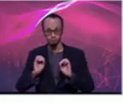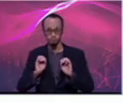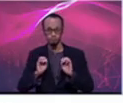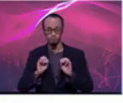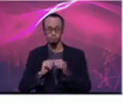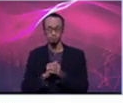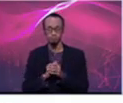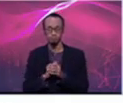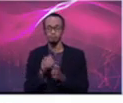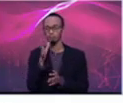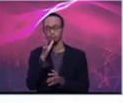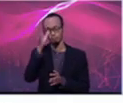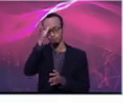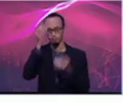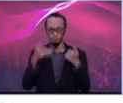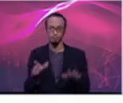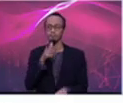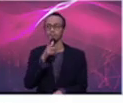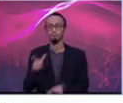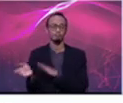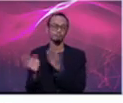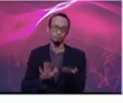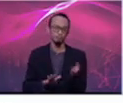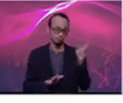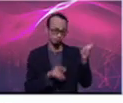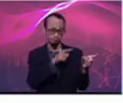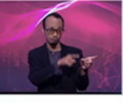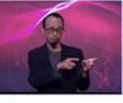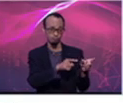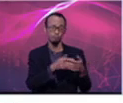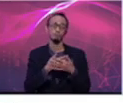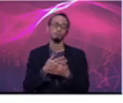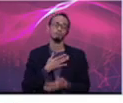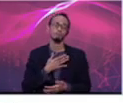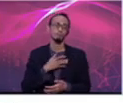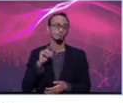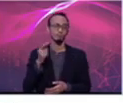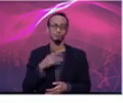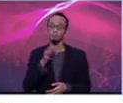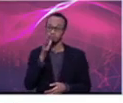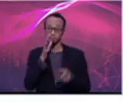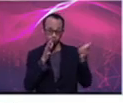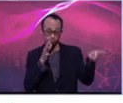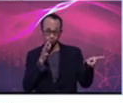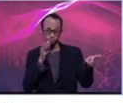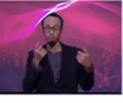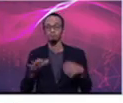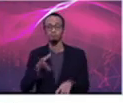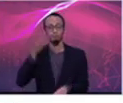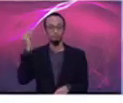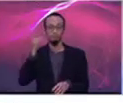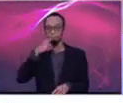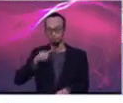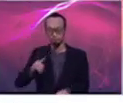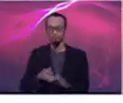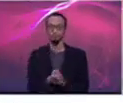tu Mak Ayah memang dah dah lama meninggal anak tu cuma ada saya Mak dia dah balik Thailand Saya nak